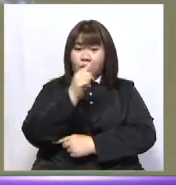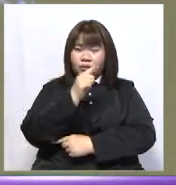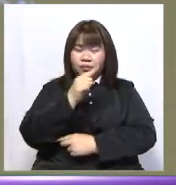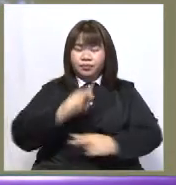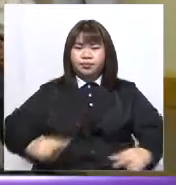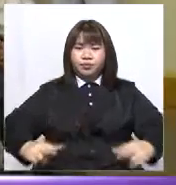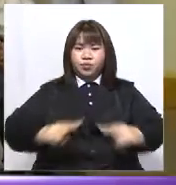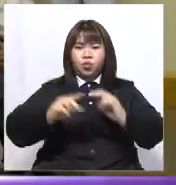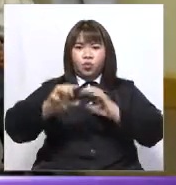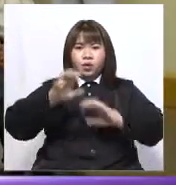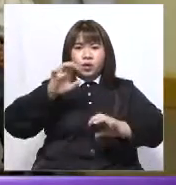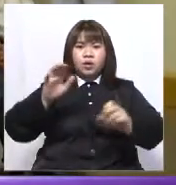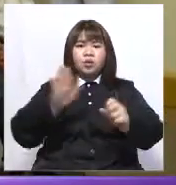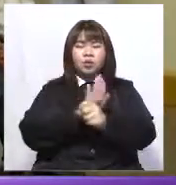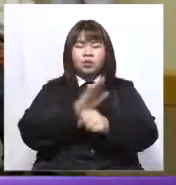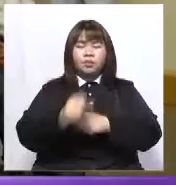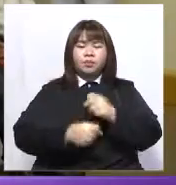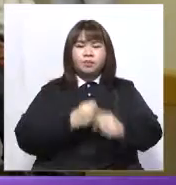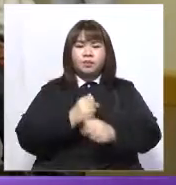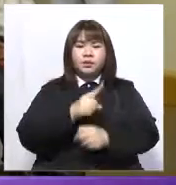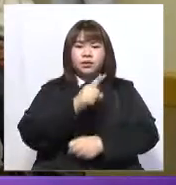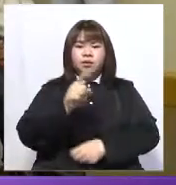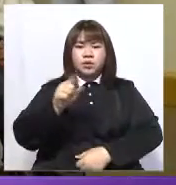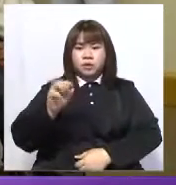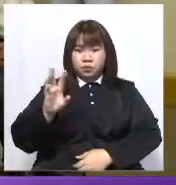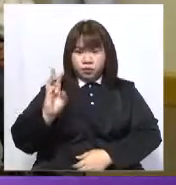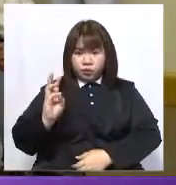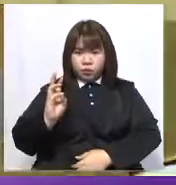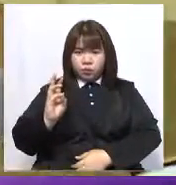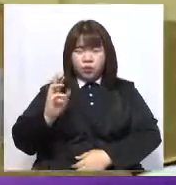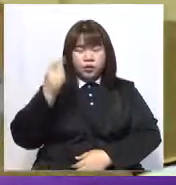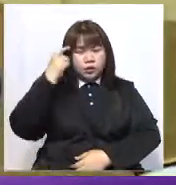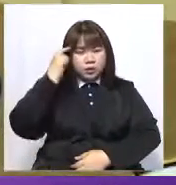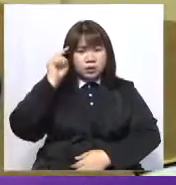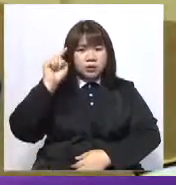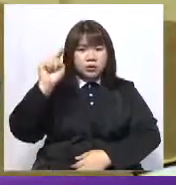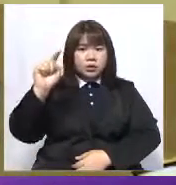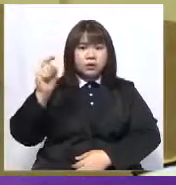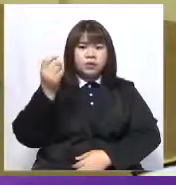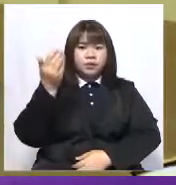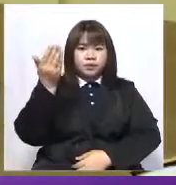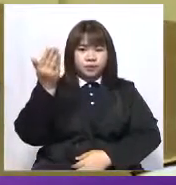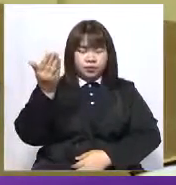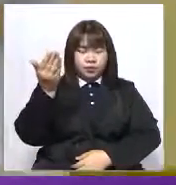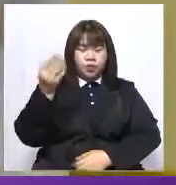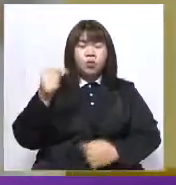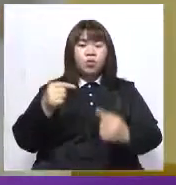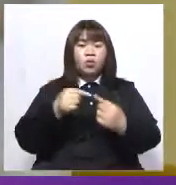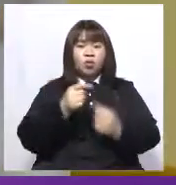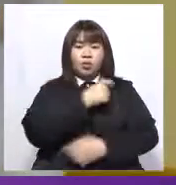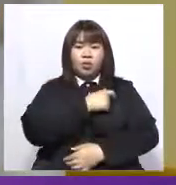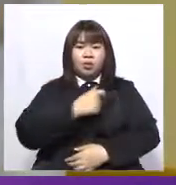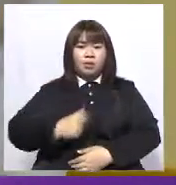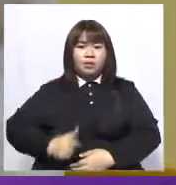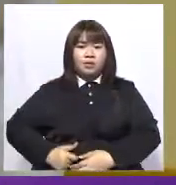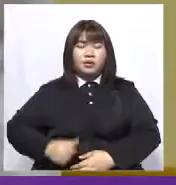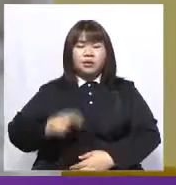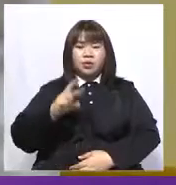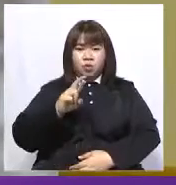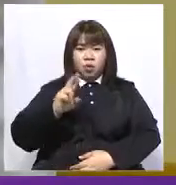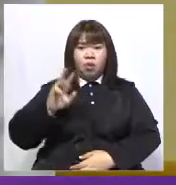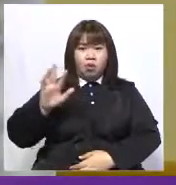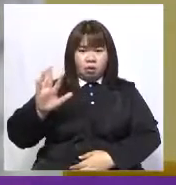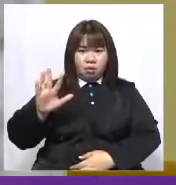นากระทรวงมหาดไทยครบรอบ126ปีเพื่อน้อมรำลึกในพระมหากรุณาธิคุณของพระบาทสมเด็จพระจุลจอมเกล้าเจ้